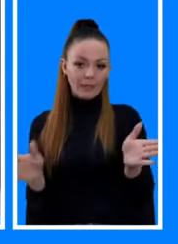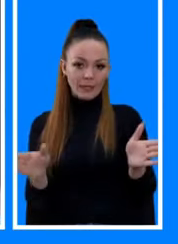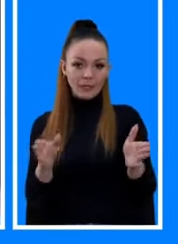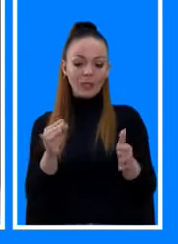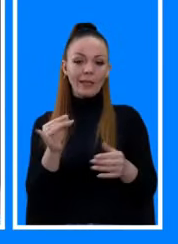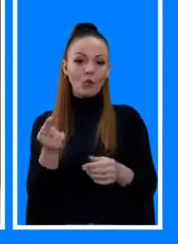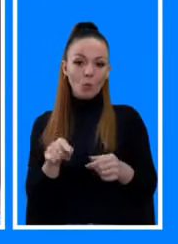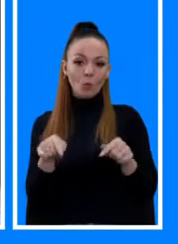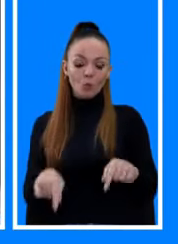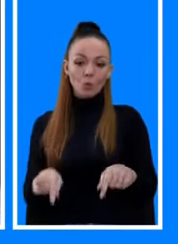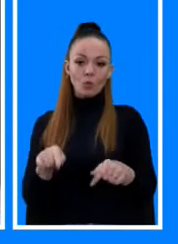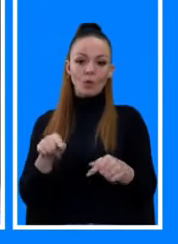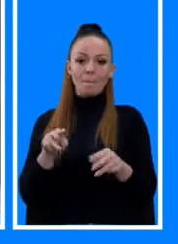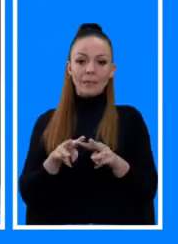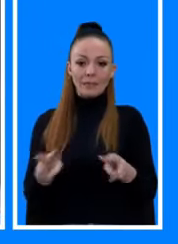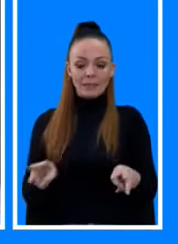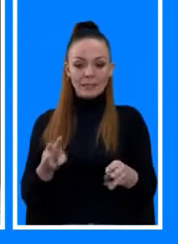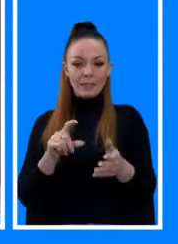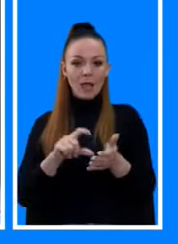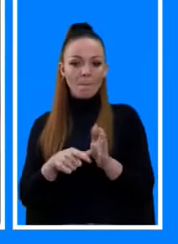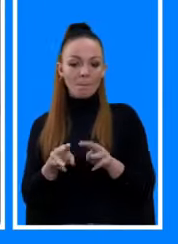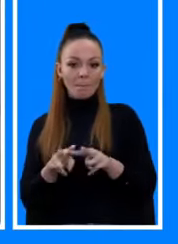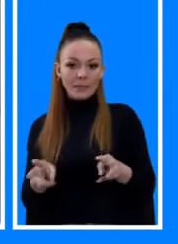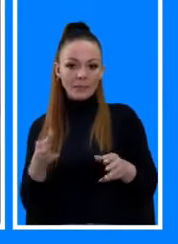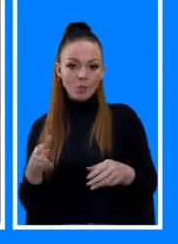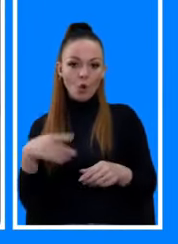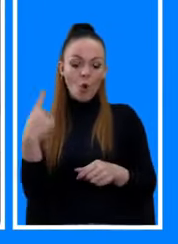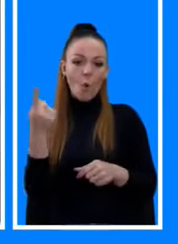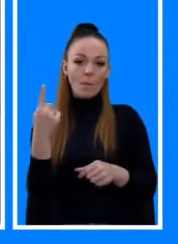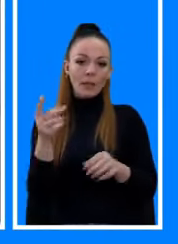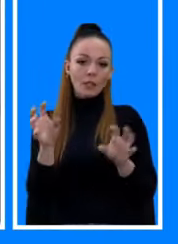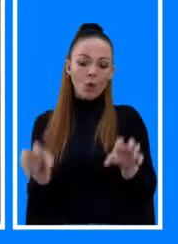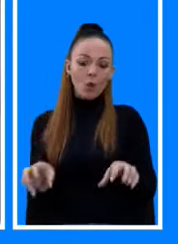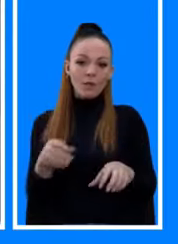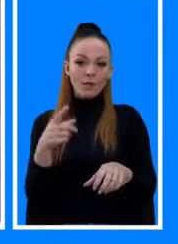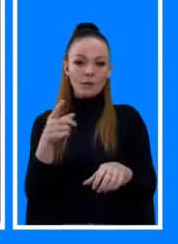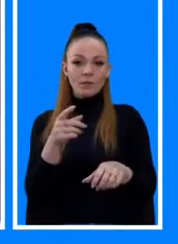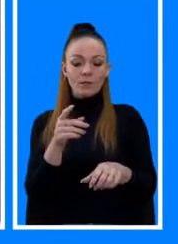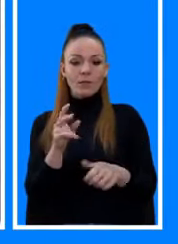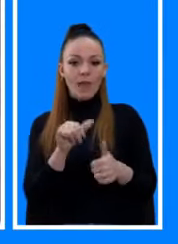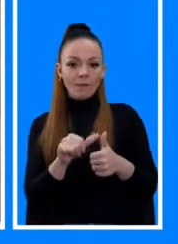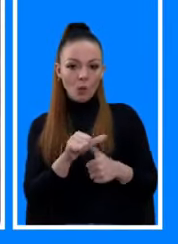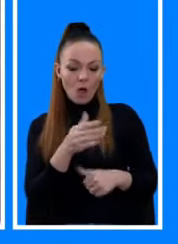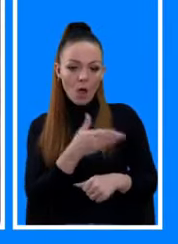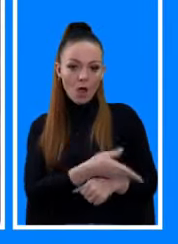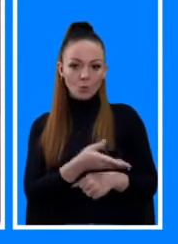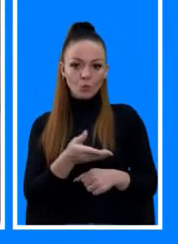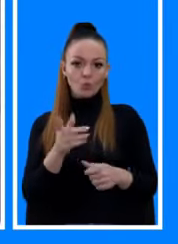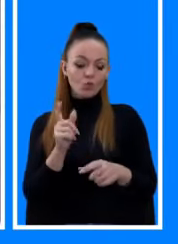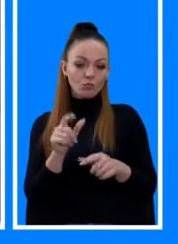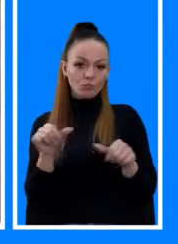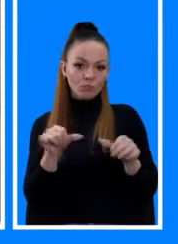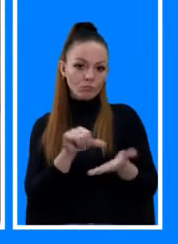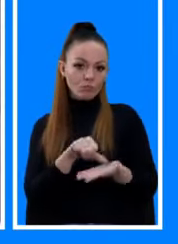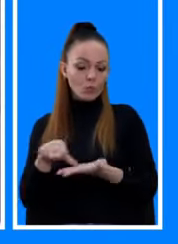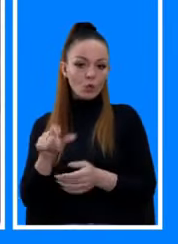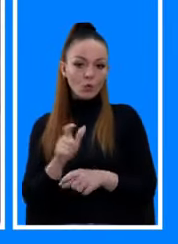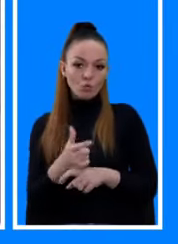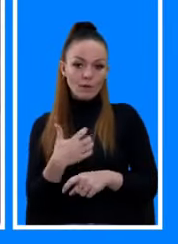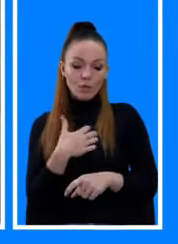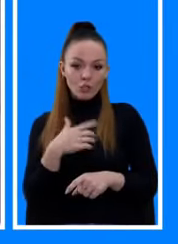і Кабмін, і голови обласних державних адміністрацій, голова НАК «Нафтогазу». Дуже важливо, щоб люди знали,